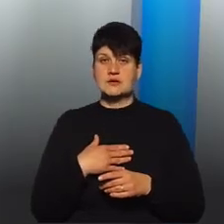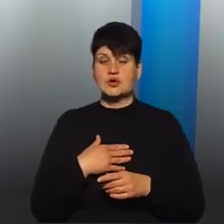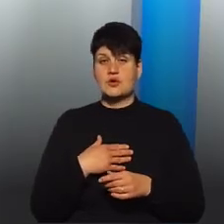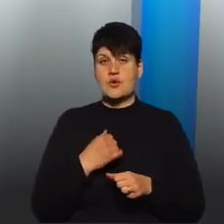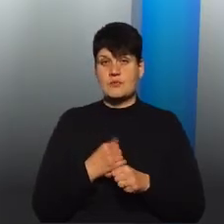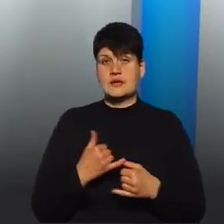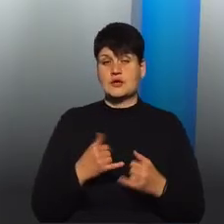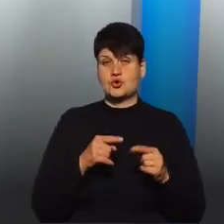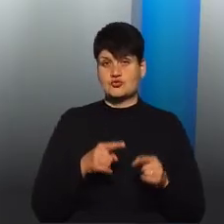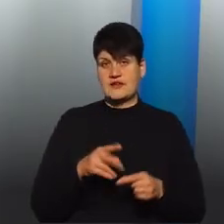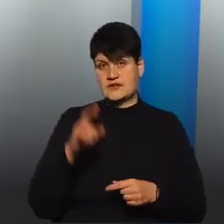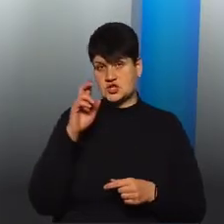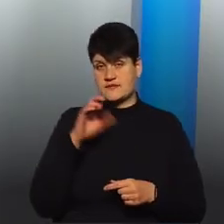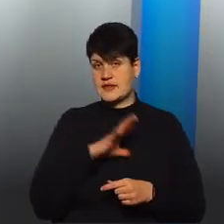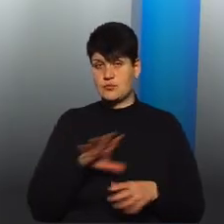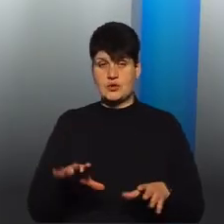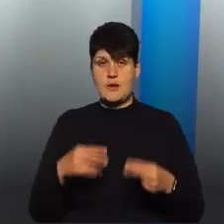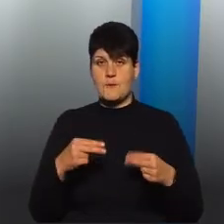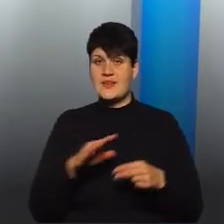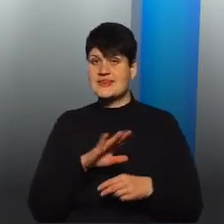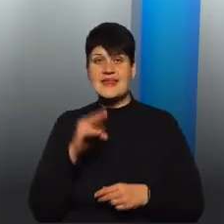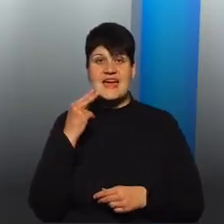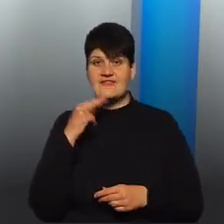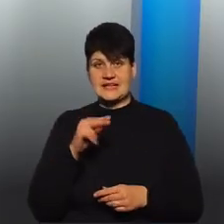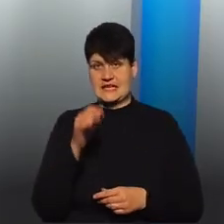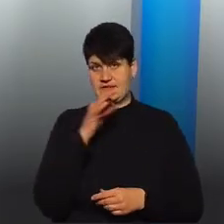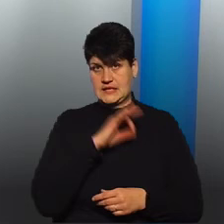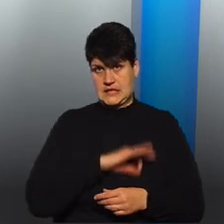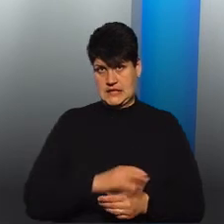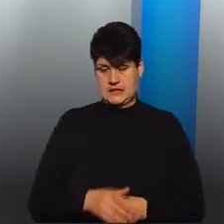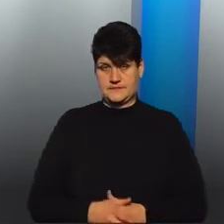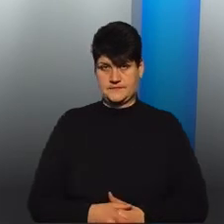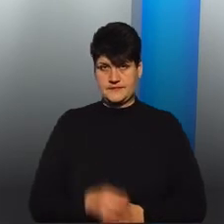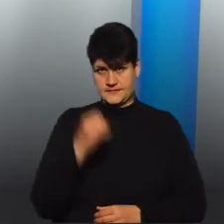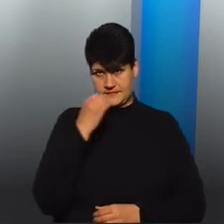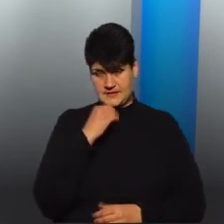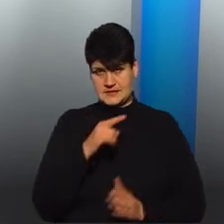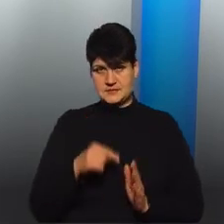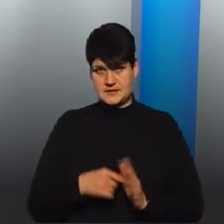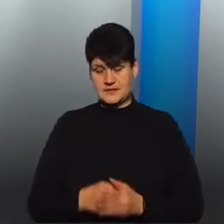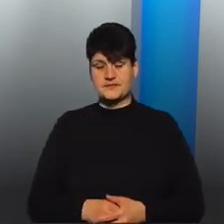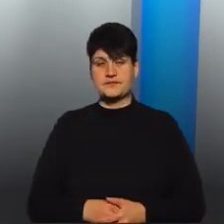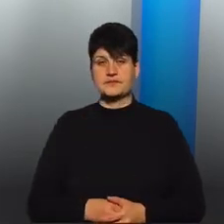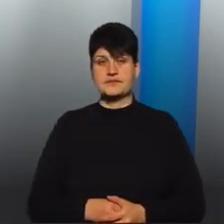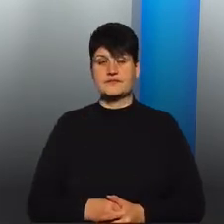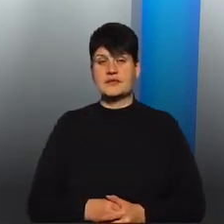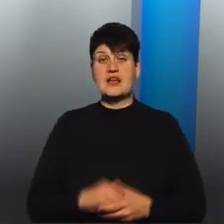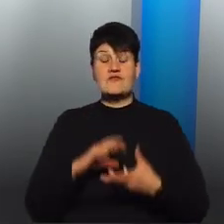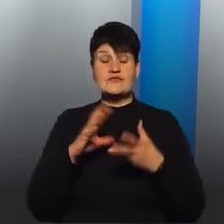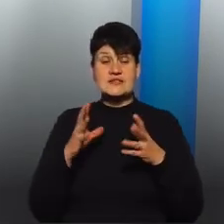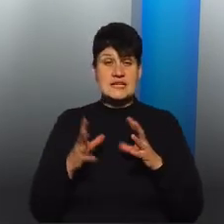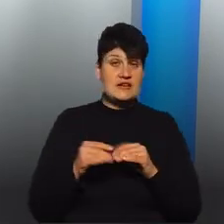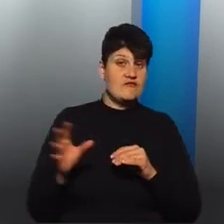не були в продажі неефективні ліки? Дякуємо вам за ваше запитання. Дякую. Дивіться, взагалі вся система